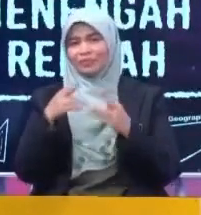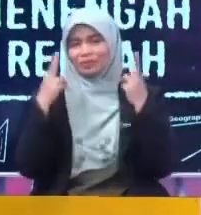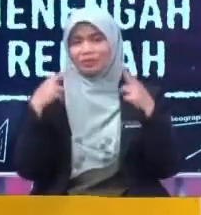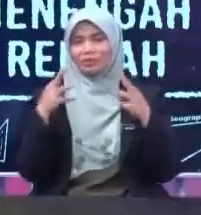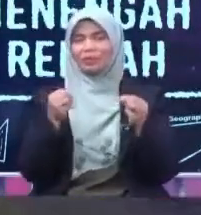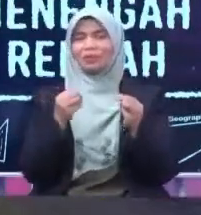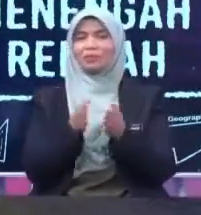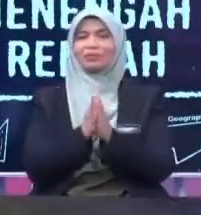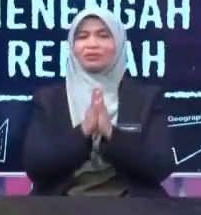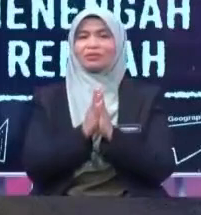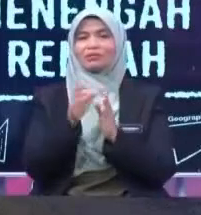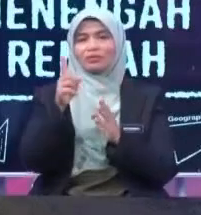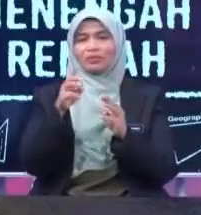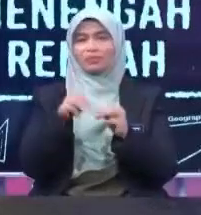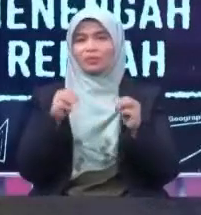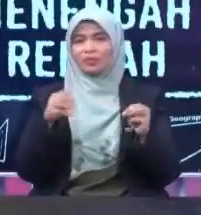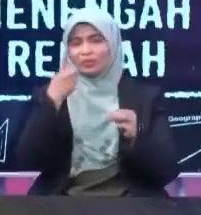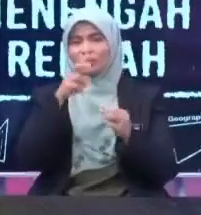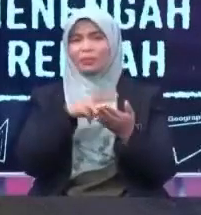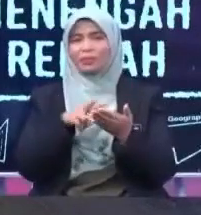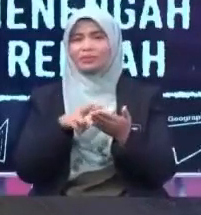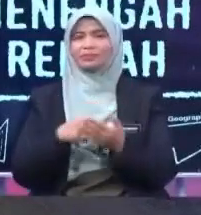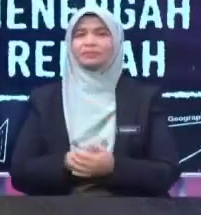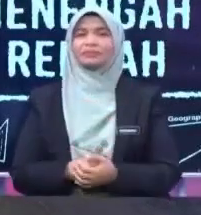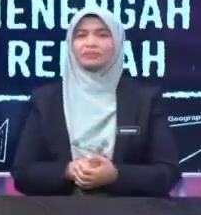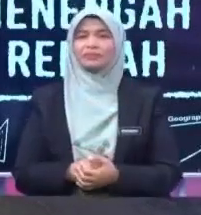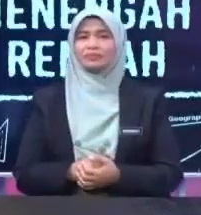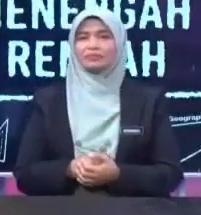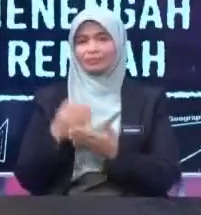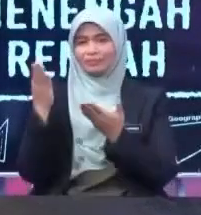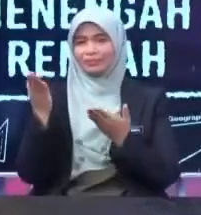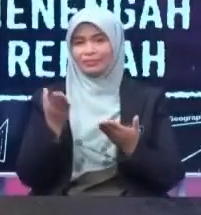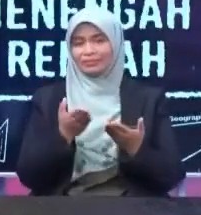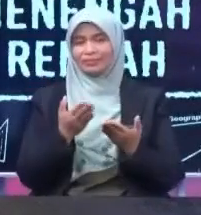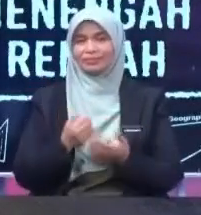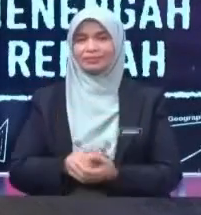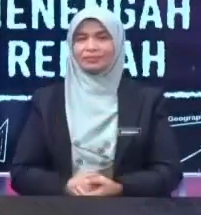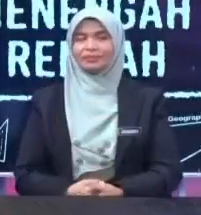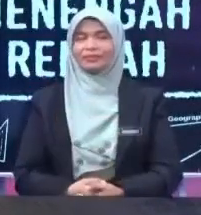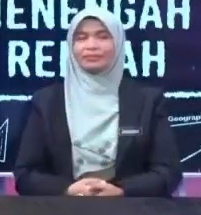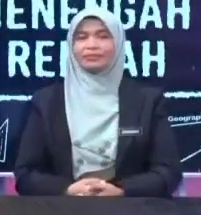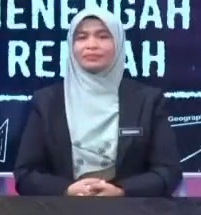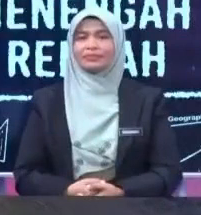murid dalam talian untuk membaca ayat ini. Silakan. Saya pun nak cuba. Silakan.